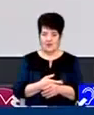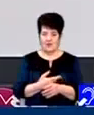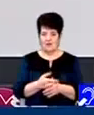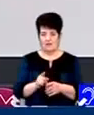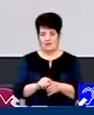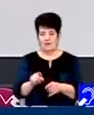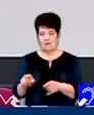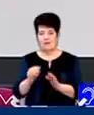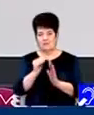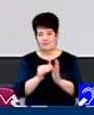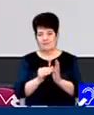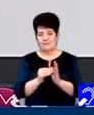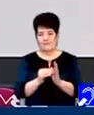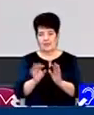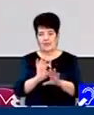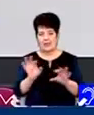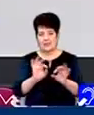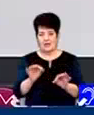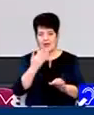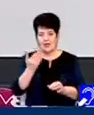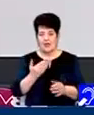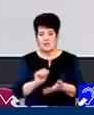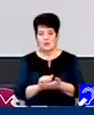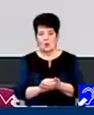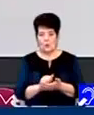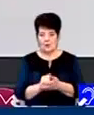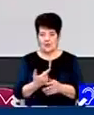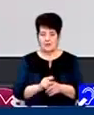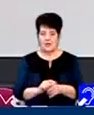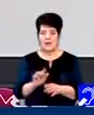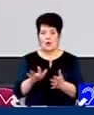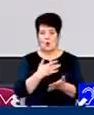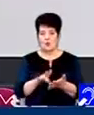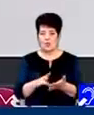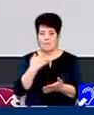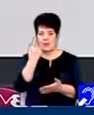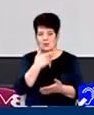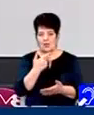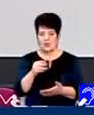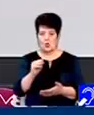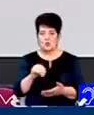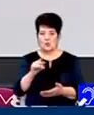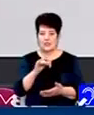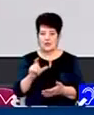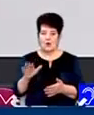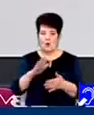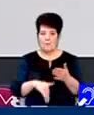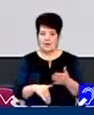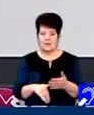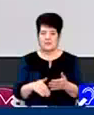integral în dările de seamă fiscale și în documentele de evidență contabilă, persoana juridică riscă o